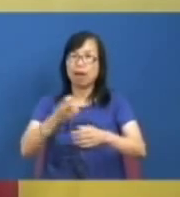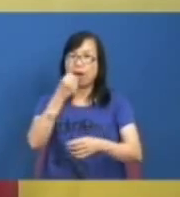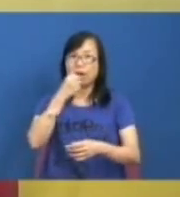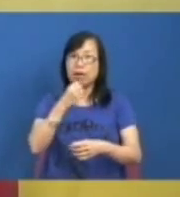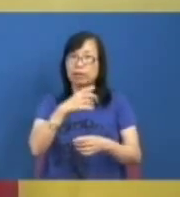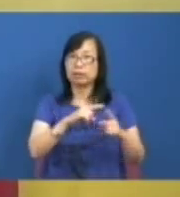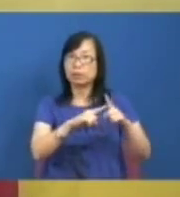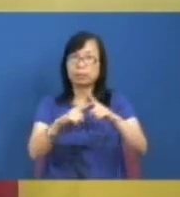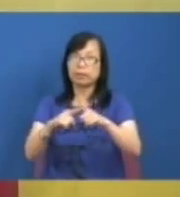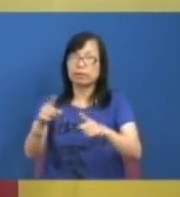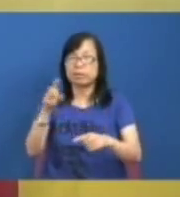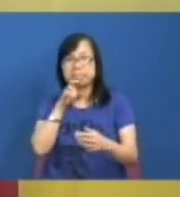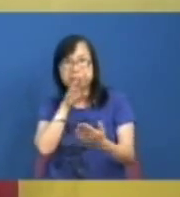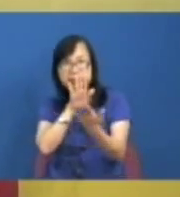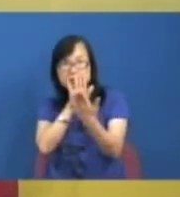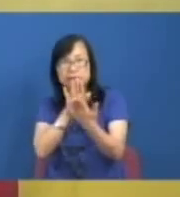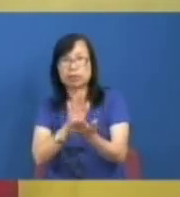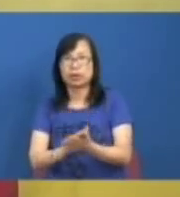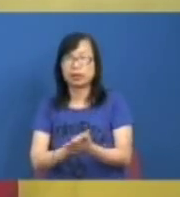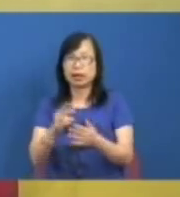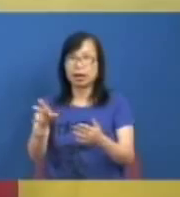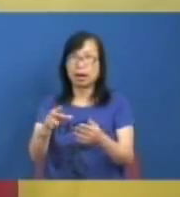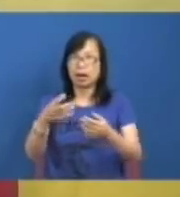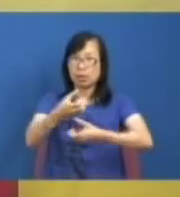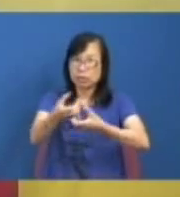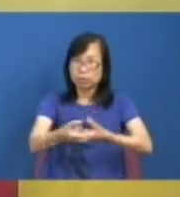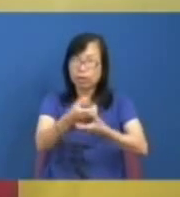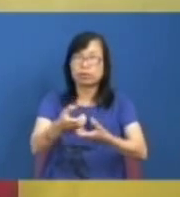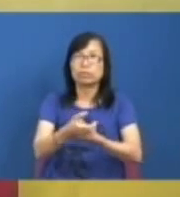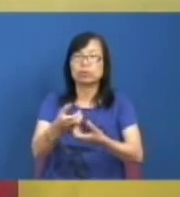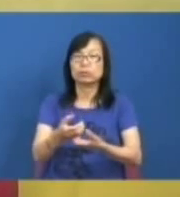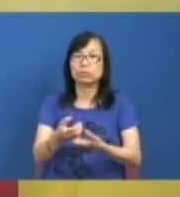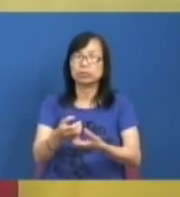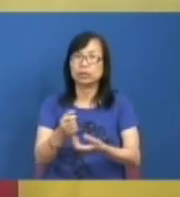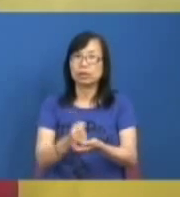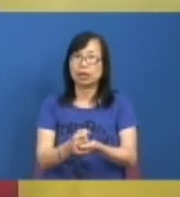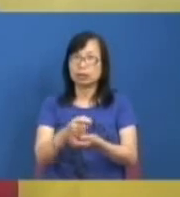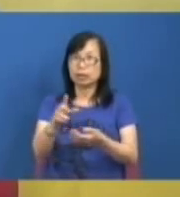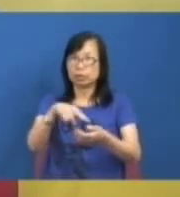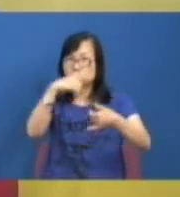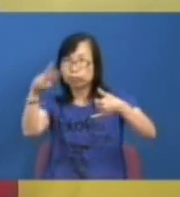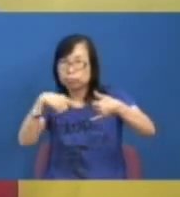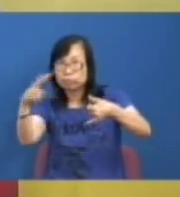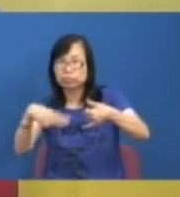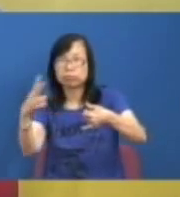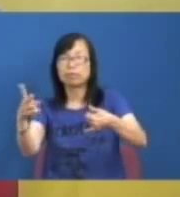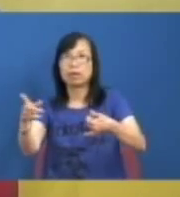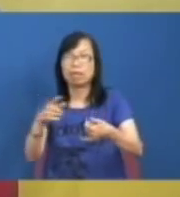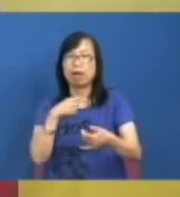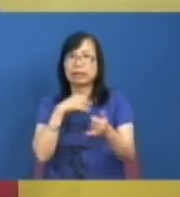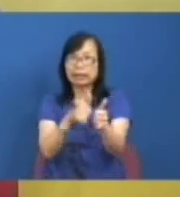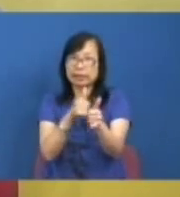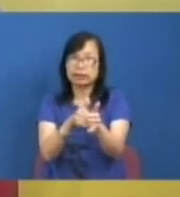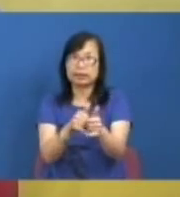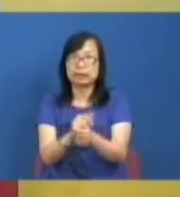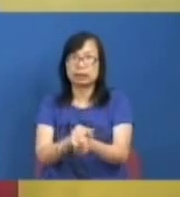面對這個題目，就是消防處會收到消防處就講他們又當然巡查了之後，就根據消防安